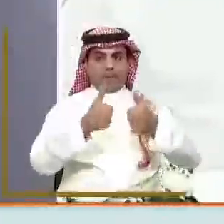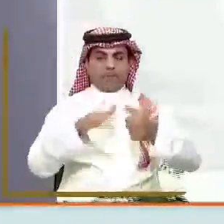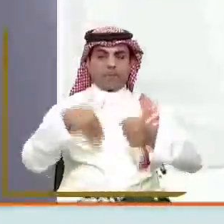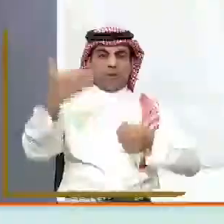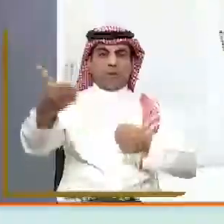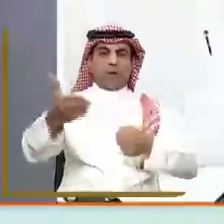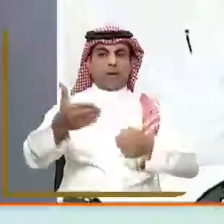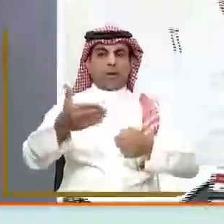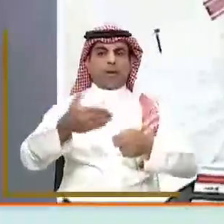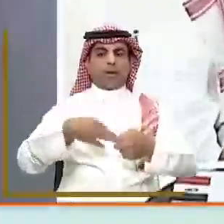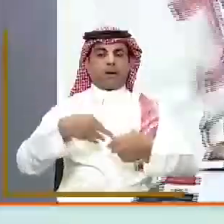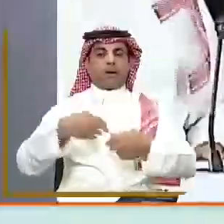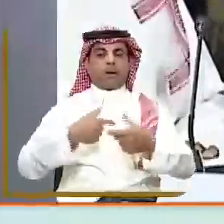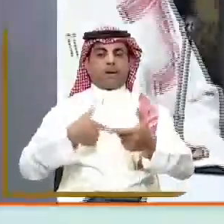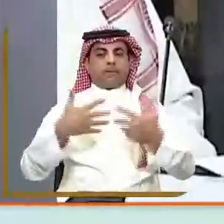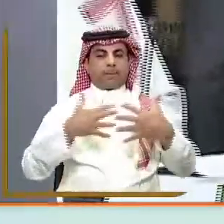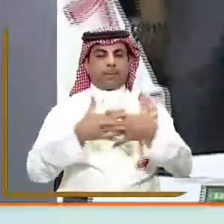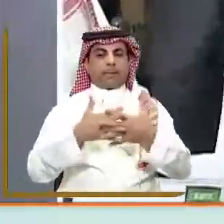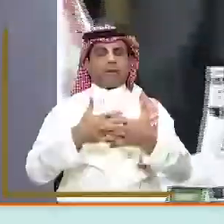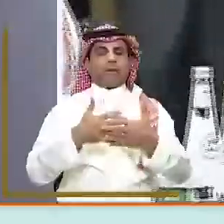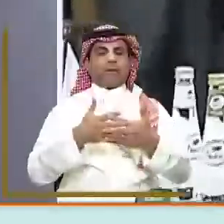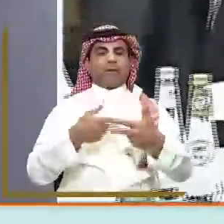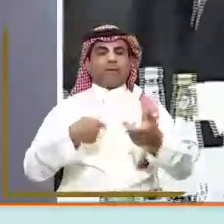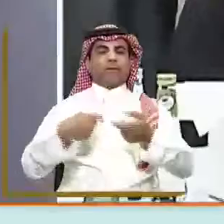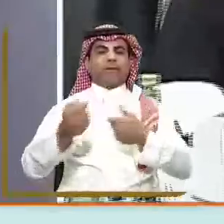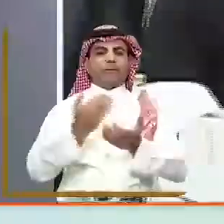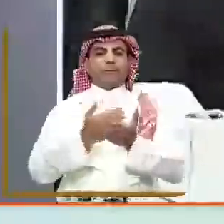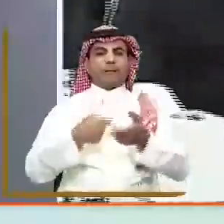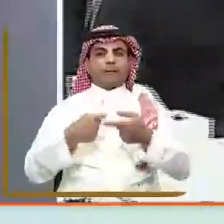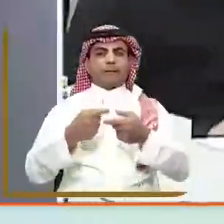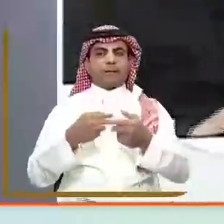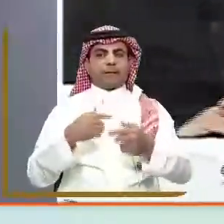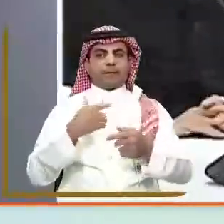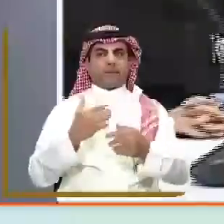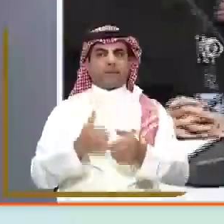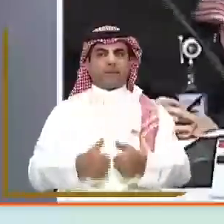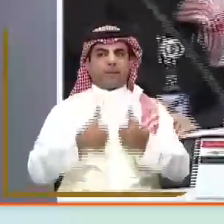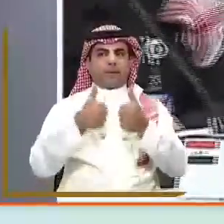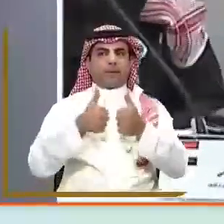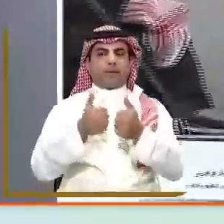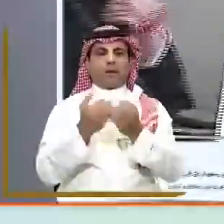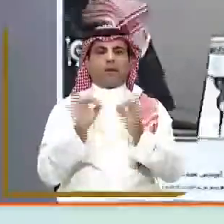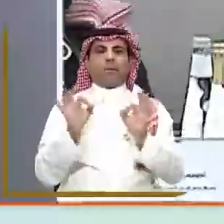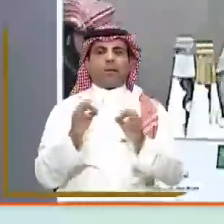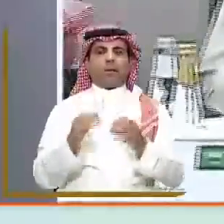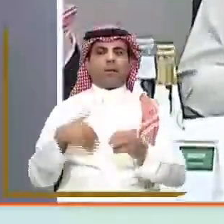السعودي العراقي لدعم موثوقية الشبكات الكهربائية في البلدين وتحقيق وفورات